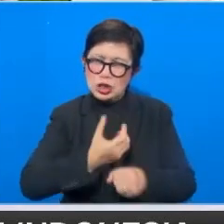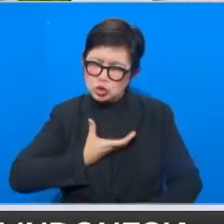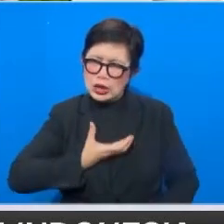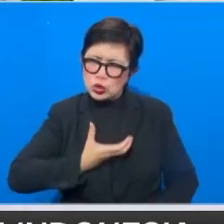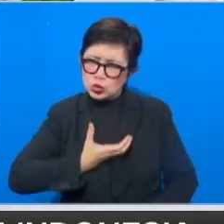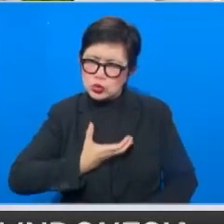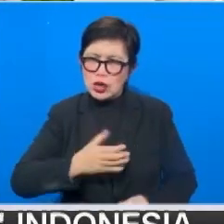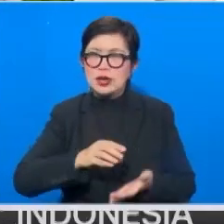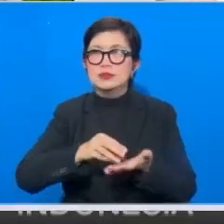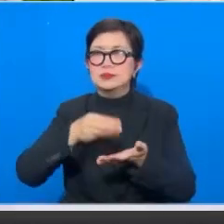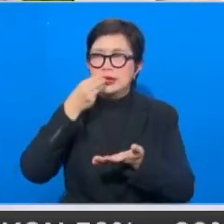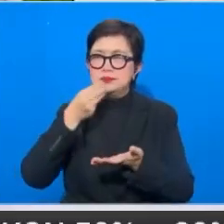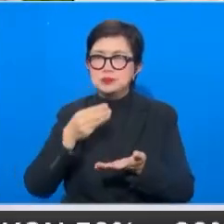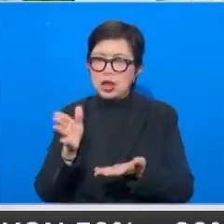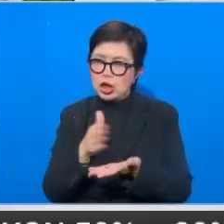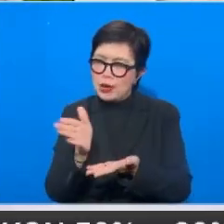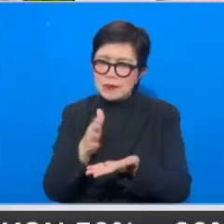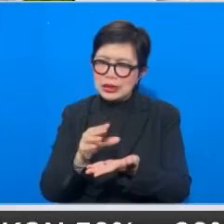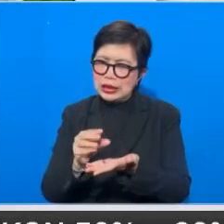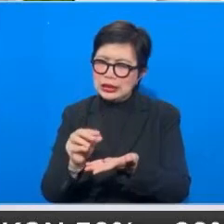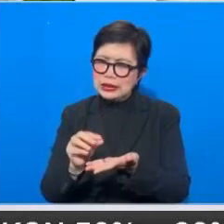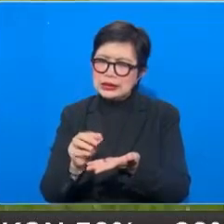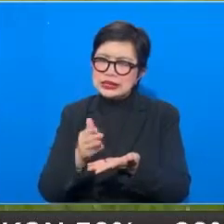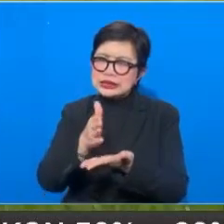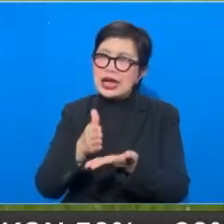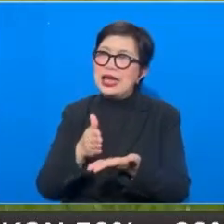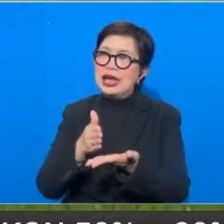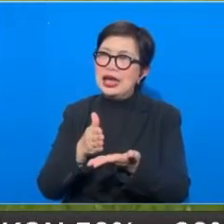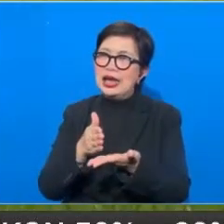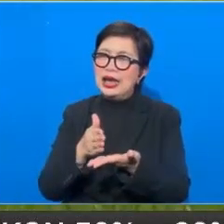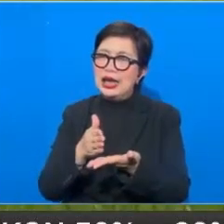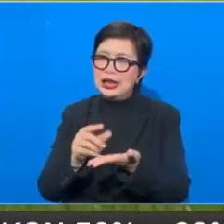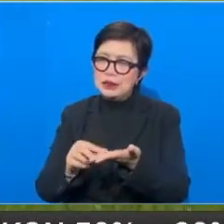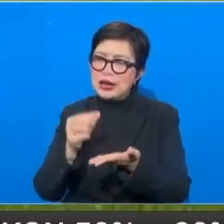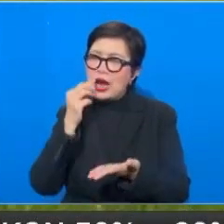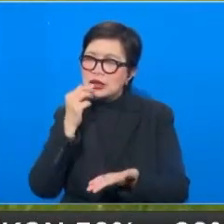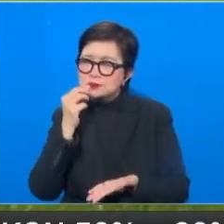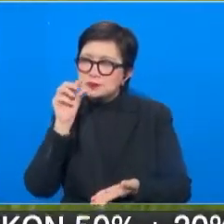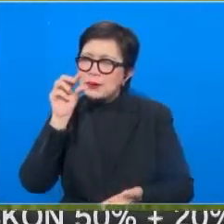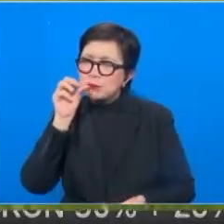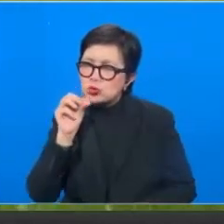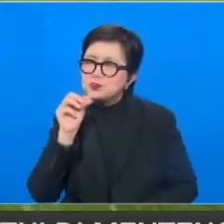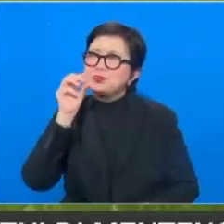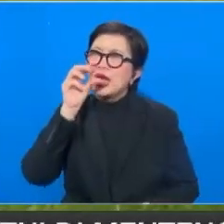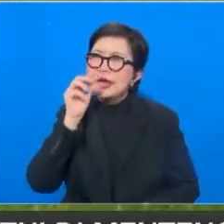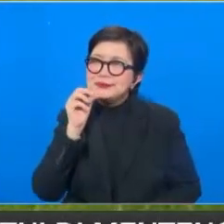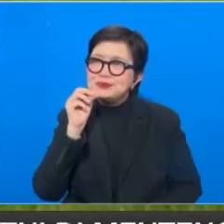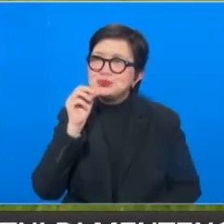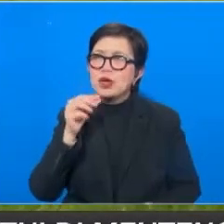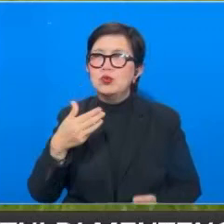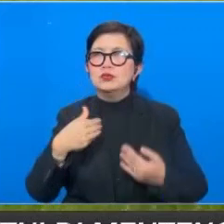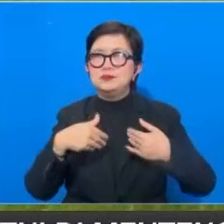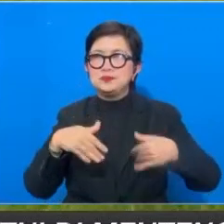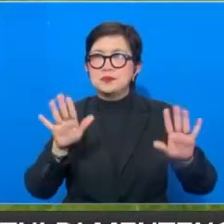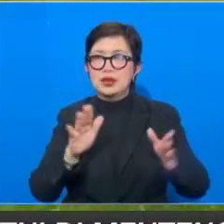domba yang dimasak tidak terlalu matang karena empuk, nikmat banget. Tapi ingat nih, terlepas dari dagingnya yang nikmat